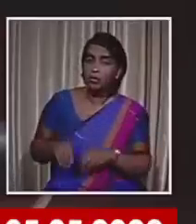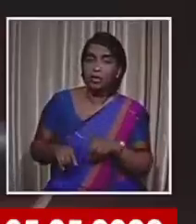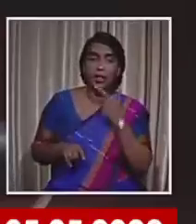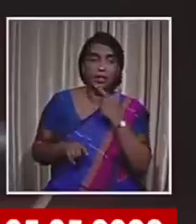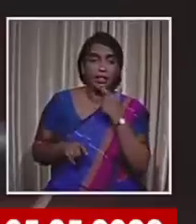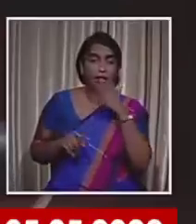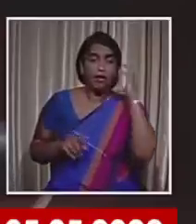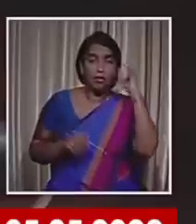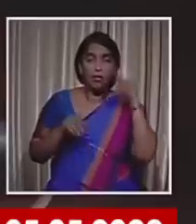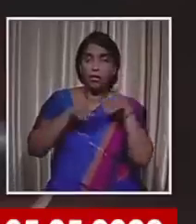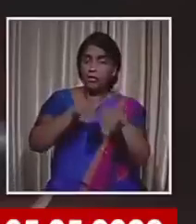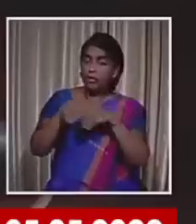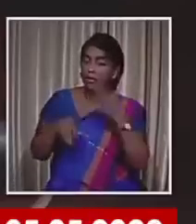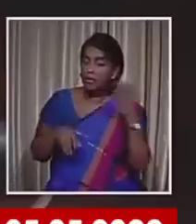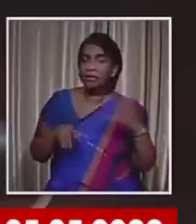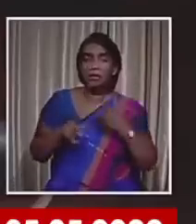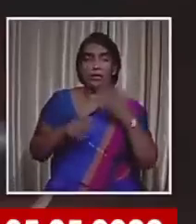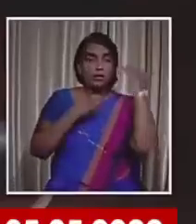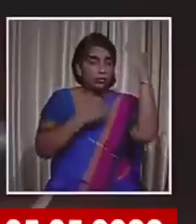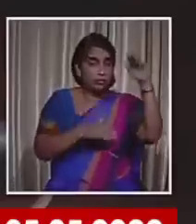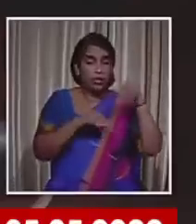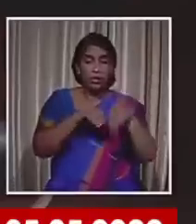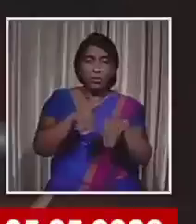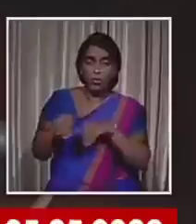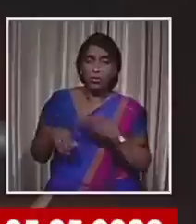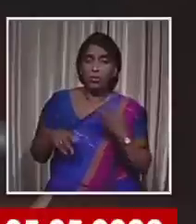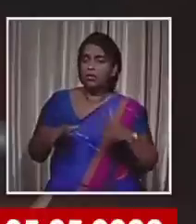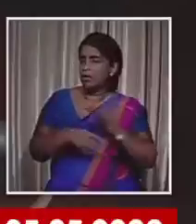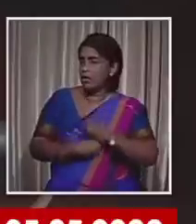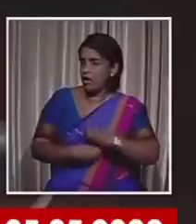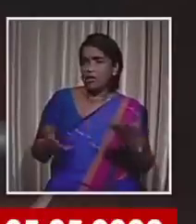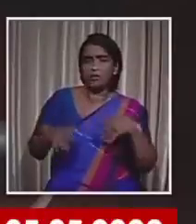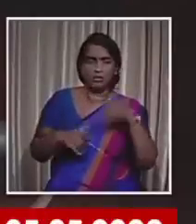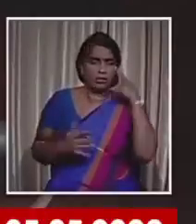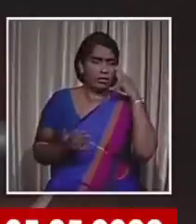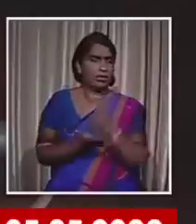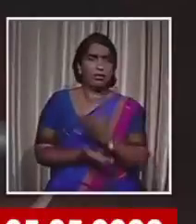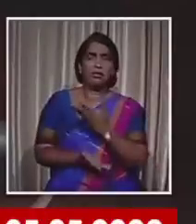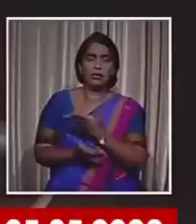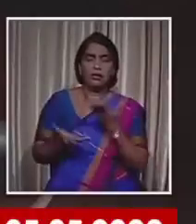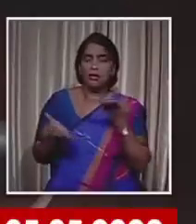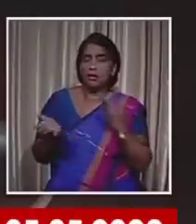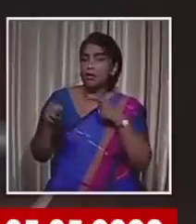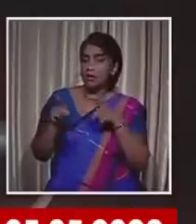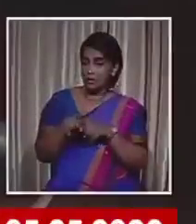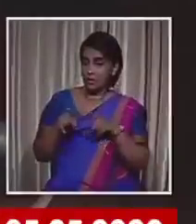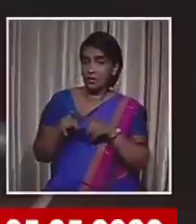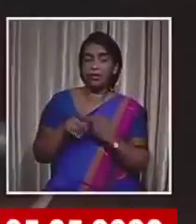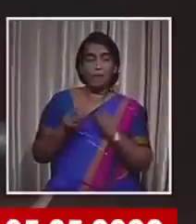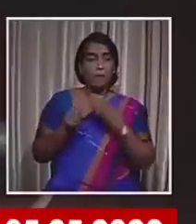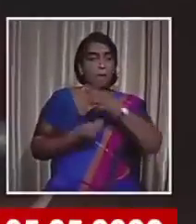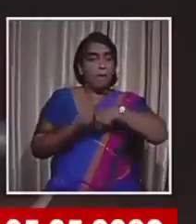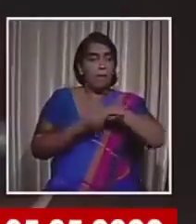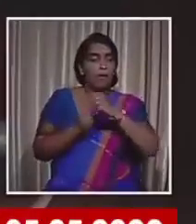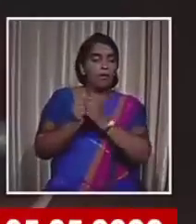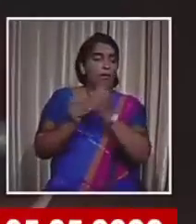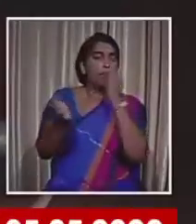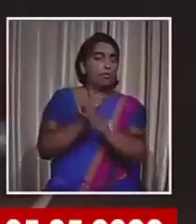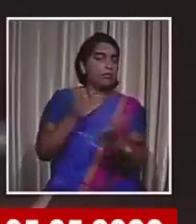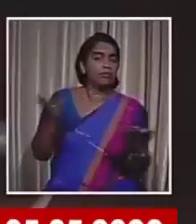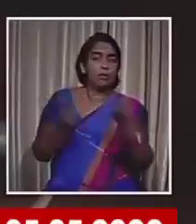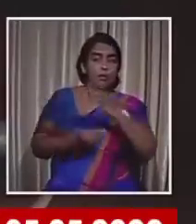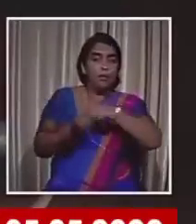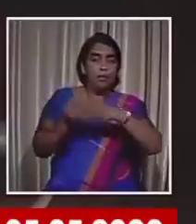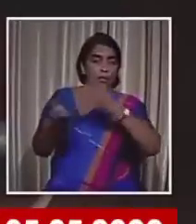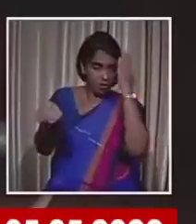பிரேமதாச நாடாளுமன்றத்தில் தெரிவித்துள்ளார். இதுகுறித்து தொடர்ந்தும் பேசிய அவர், இலங்கைக்கு உதவ வேண்டுமா வேண்டாமா என்று இந்திய அரசு என்னிடம்